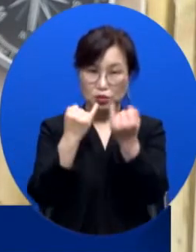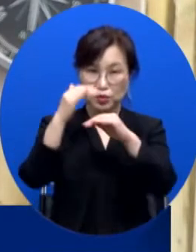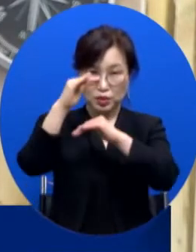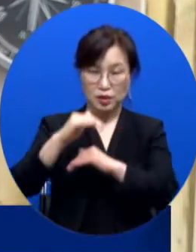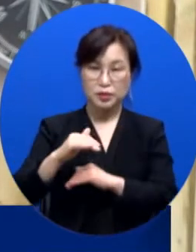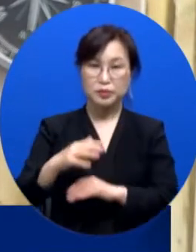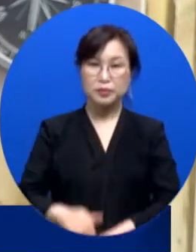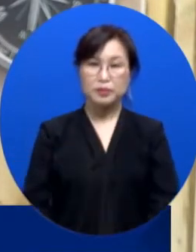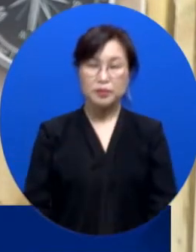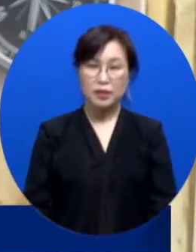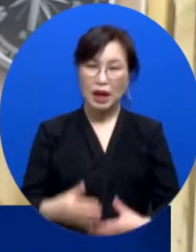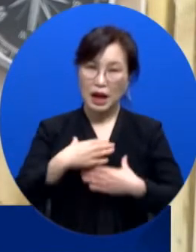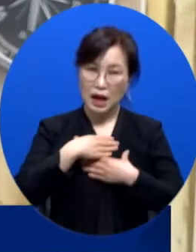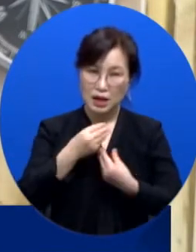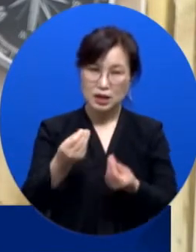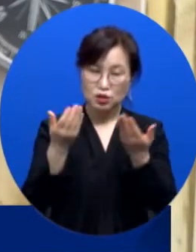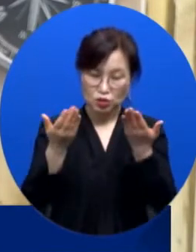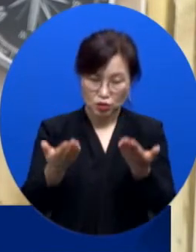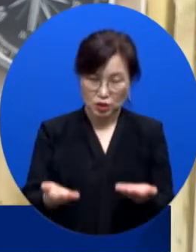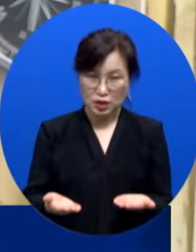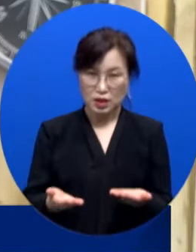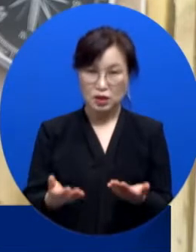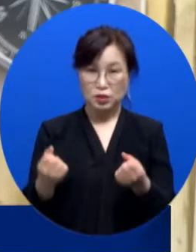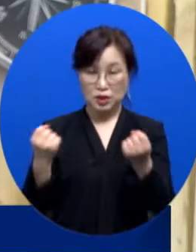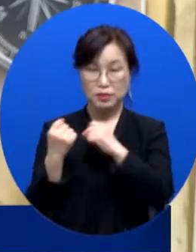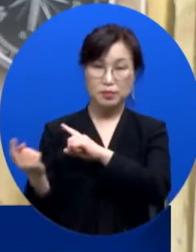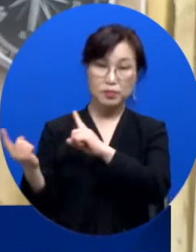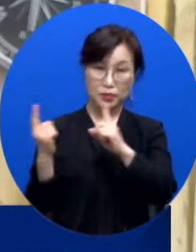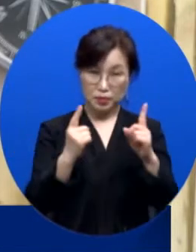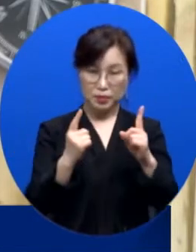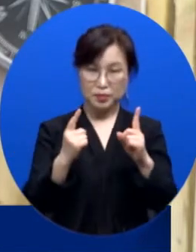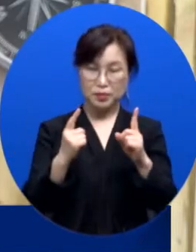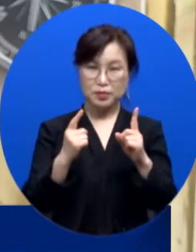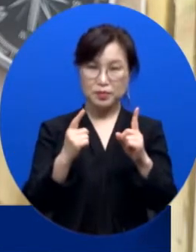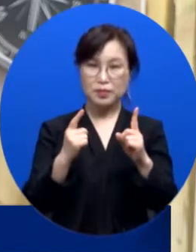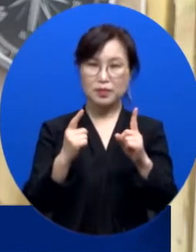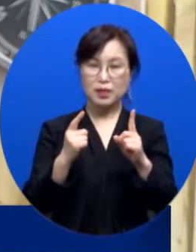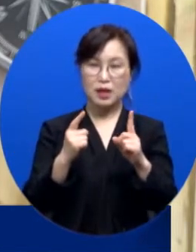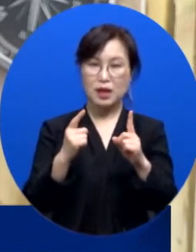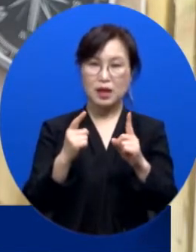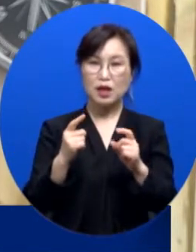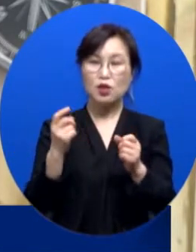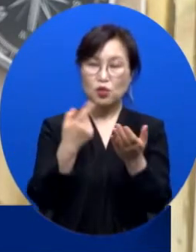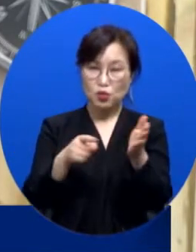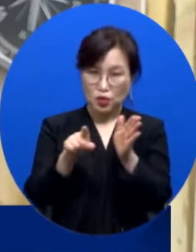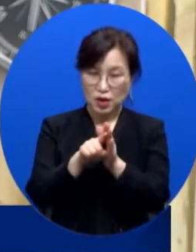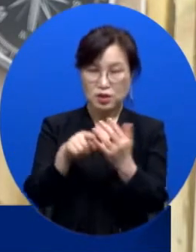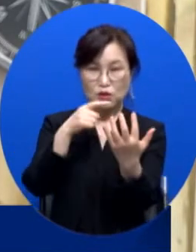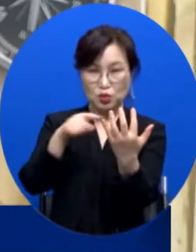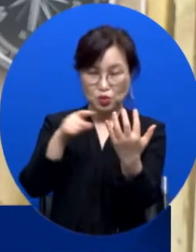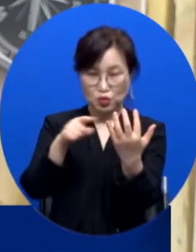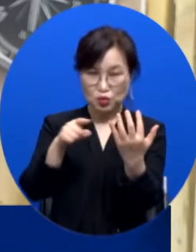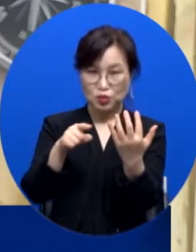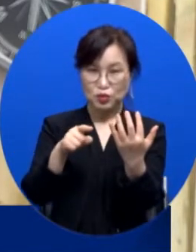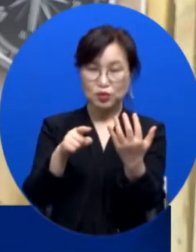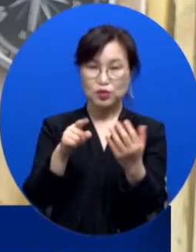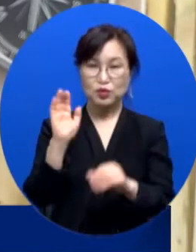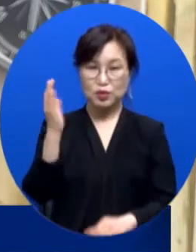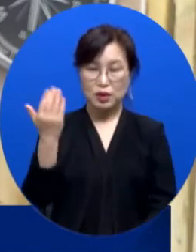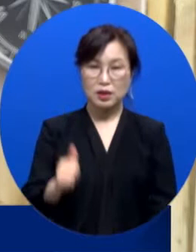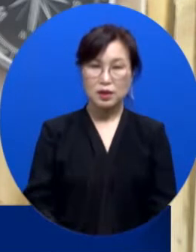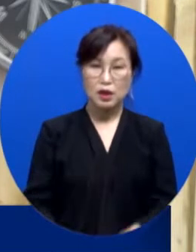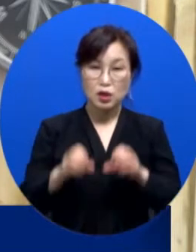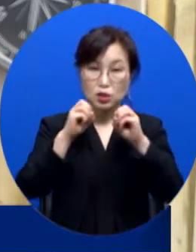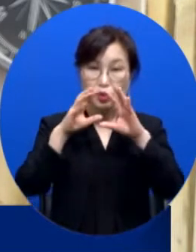있는 시간으로 이 재교육 시간을 마련했는데 선교사님들에게는 자신을 돌아볼 수 있는 참 의미 있는